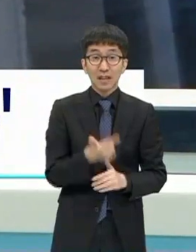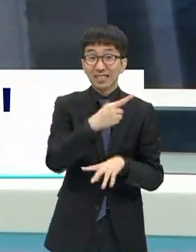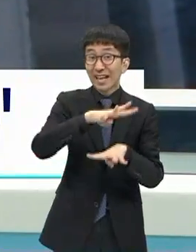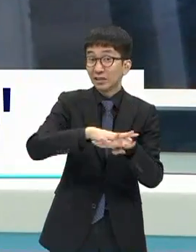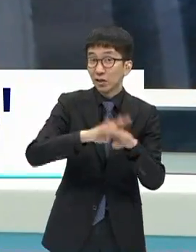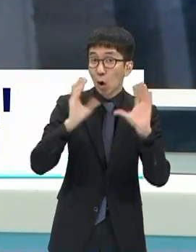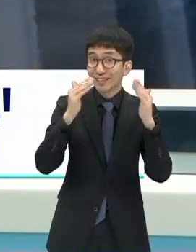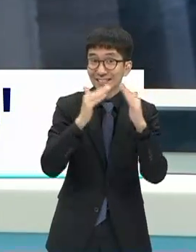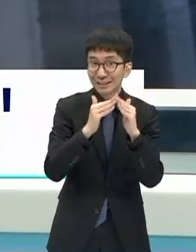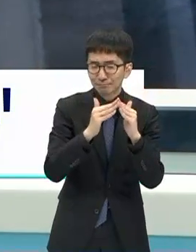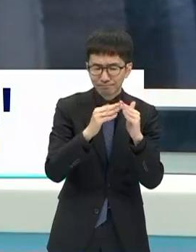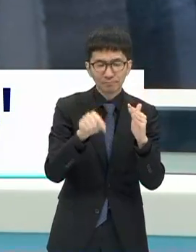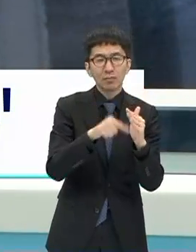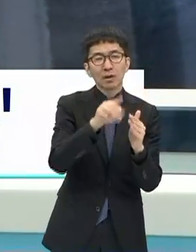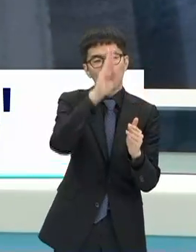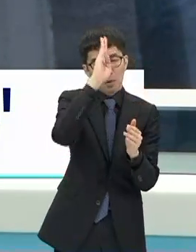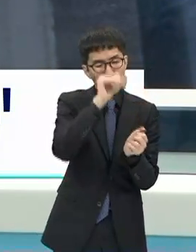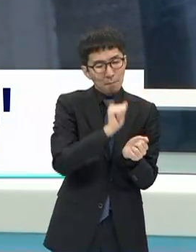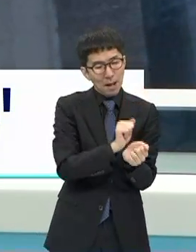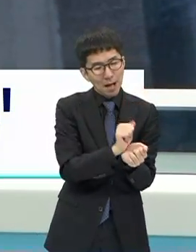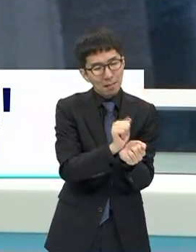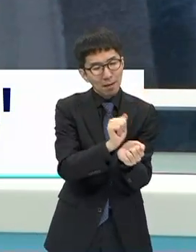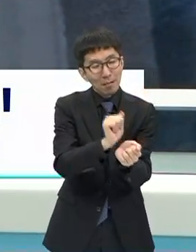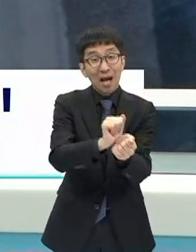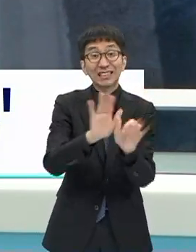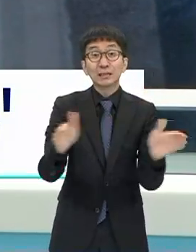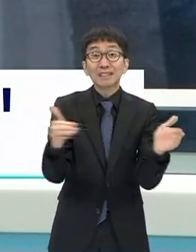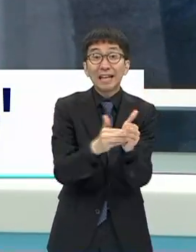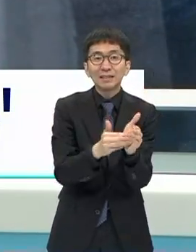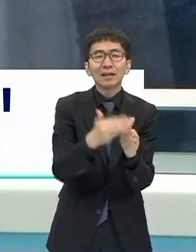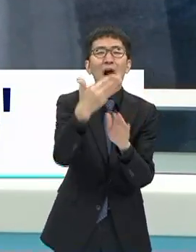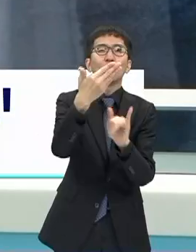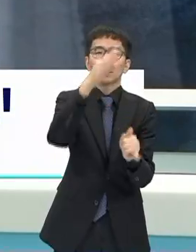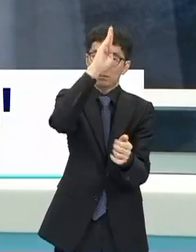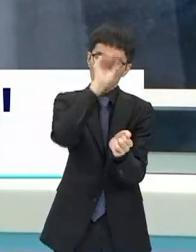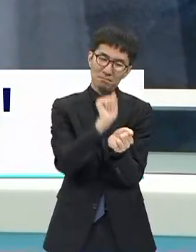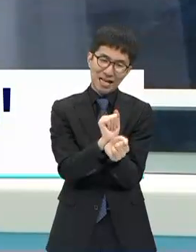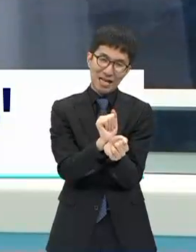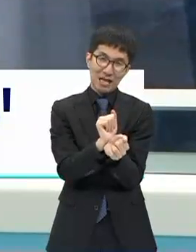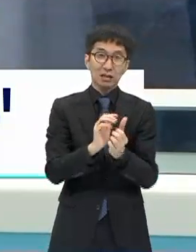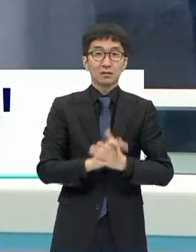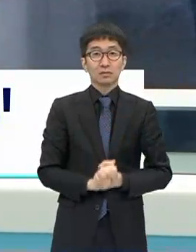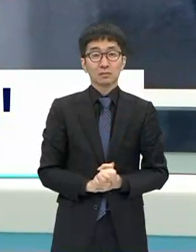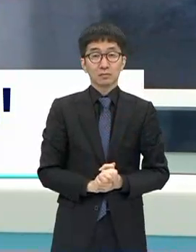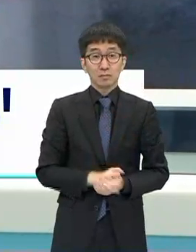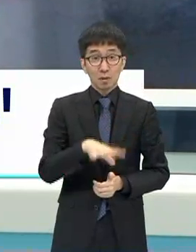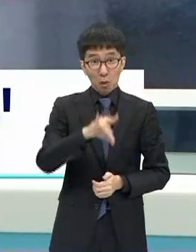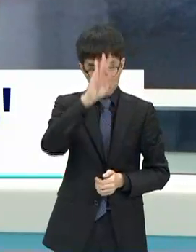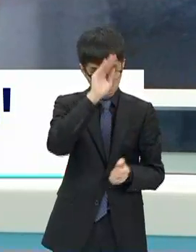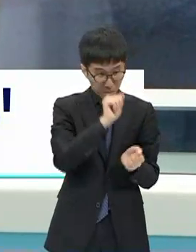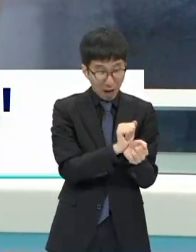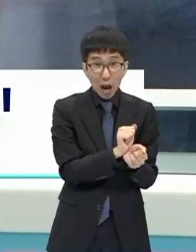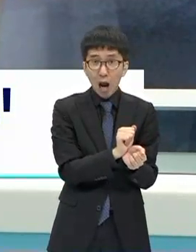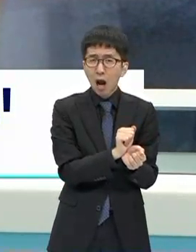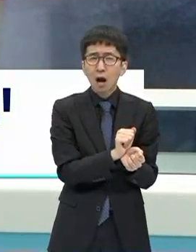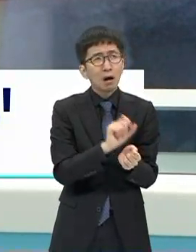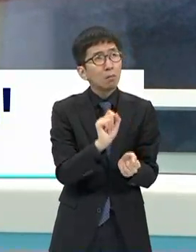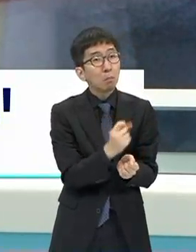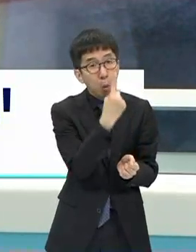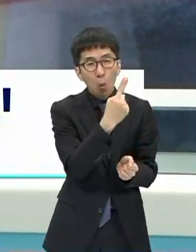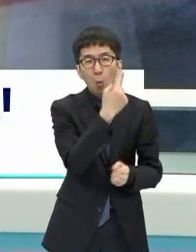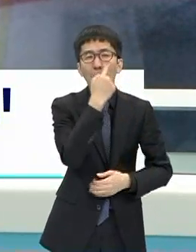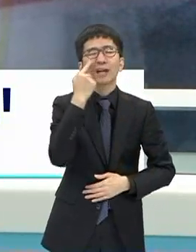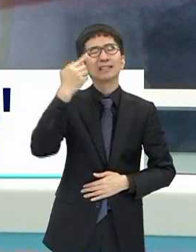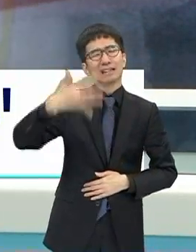대전에서는 한 어린이집을 중심으로 감염이 확산하면서 지금까지 9명이 확진됐습니다. 최초 감염 경로는 아직